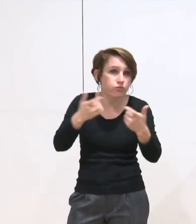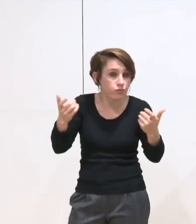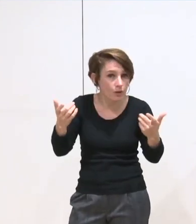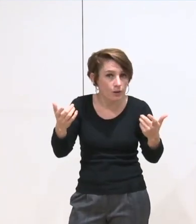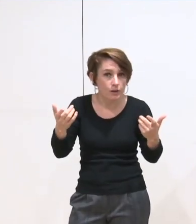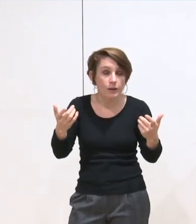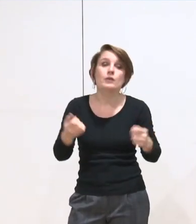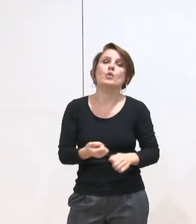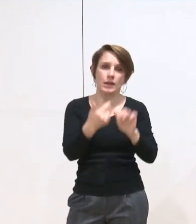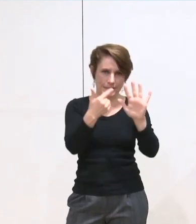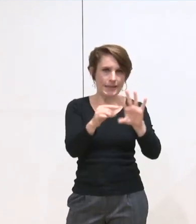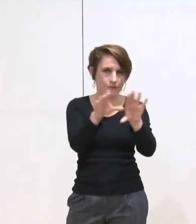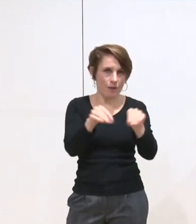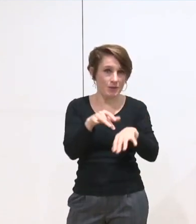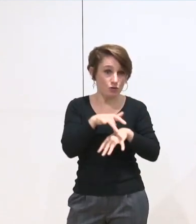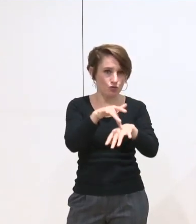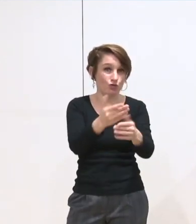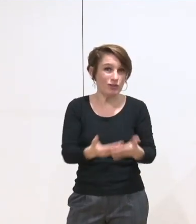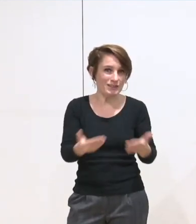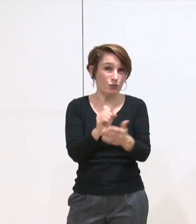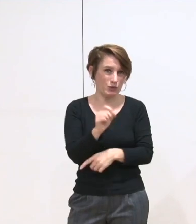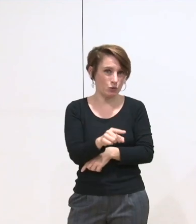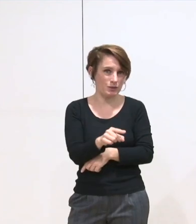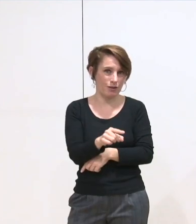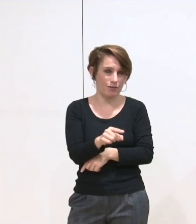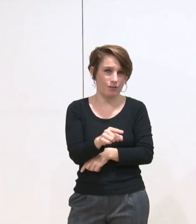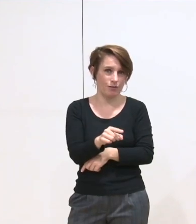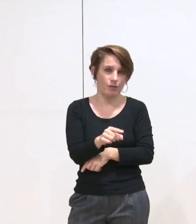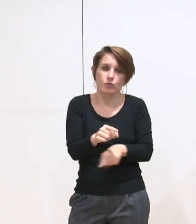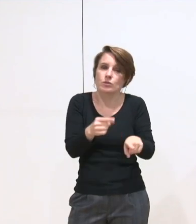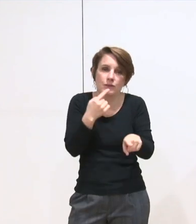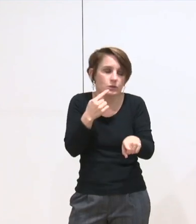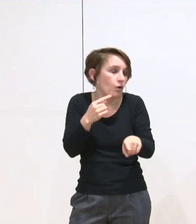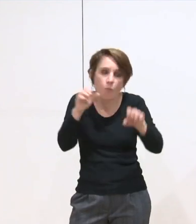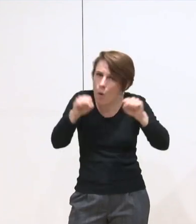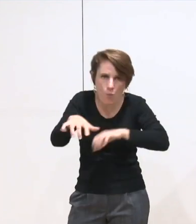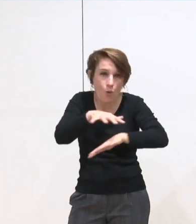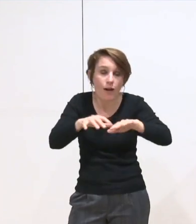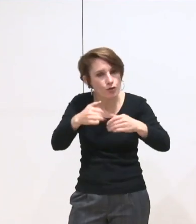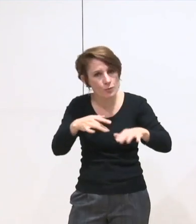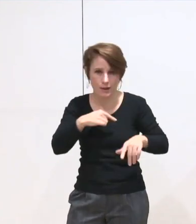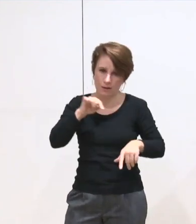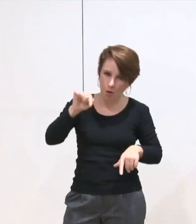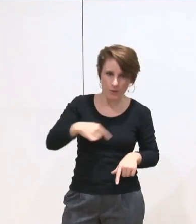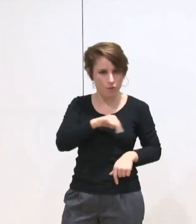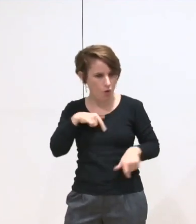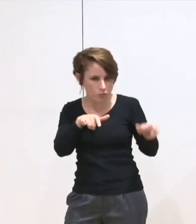Sept familles sont concernées, donc ça n'est pas du tout indépassable, mais évidemment, on doit veiller à ce que les